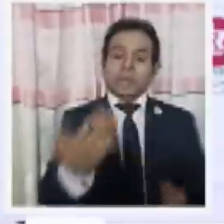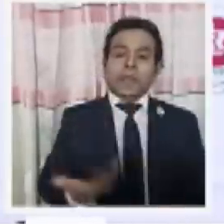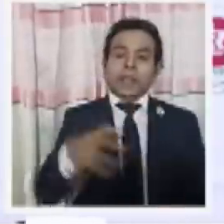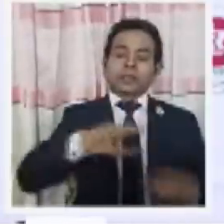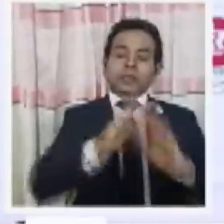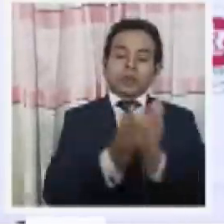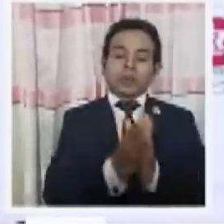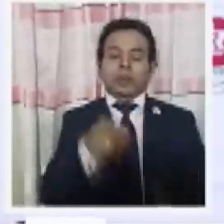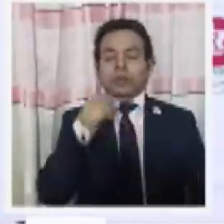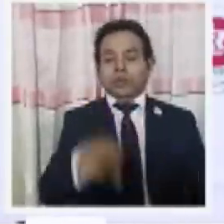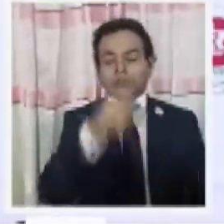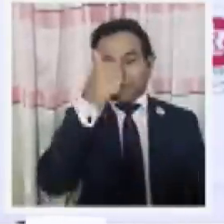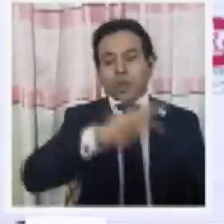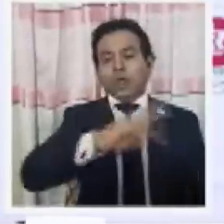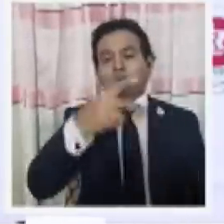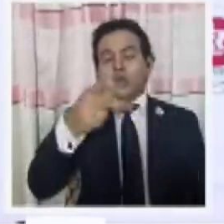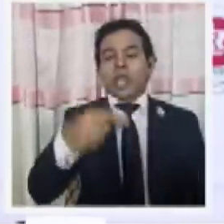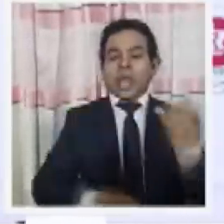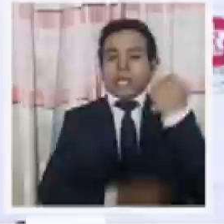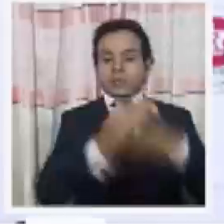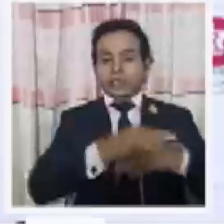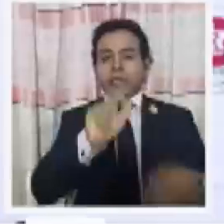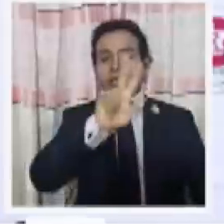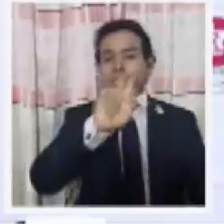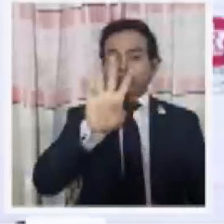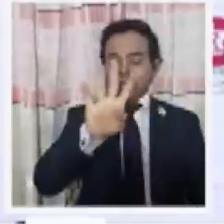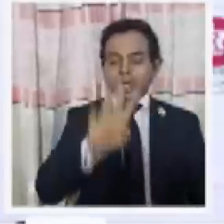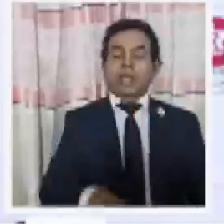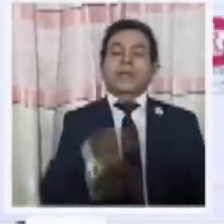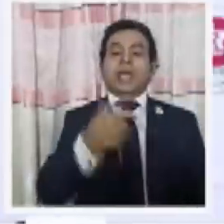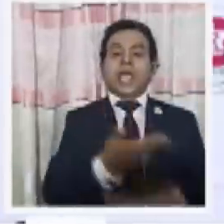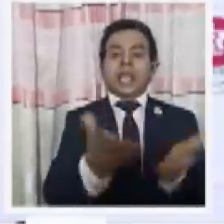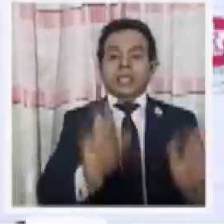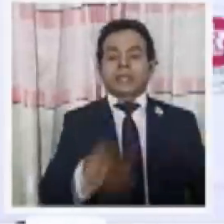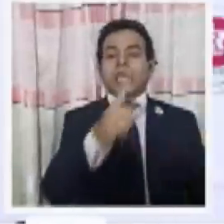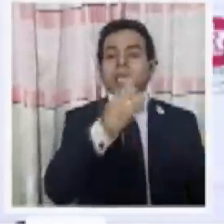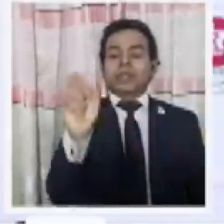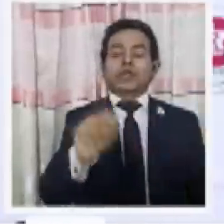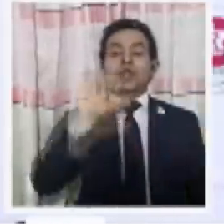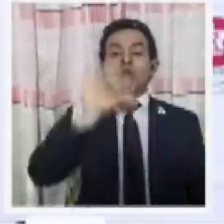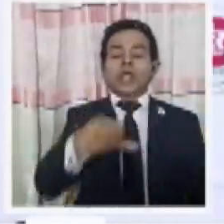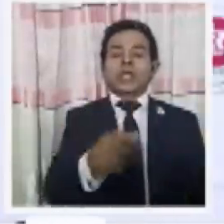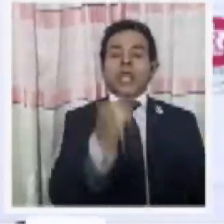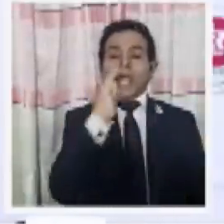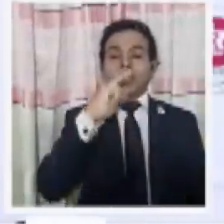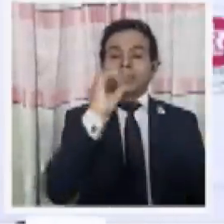আছে 5,939টি সাধারণ শয্যা। আইসিইউ বেড শয্যায় ভর্তি আছেন সারা দেশে অন্যান্য